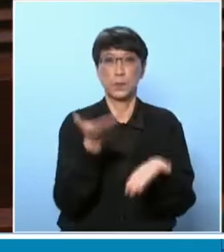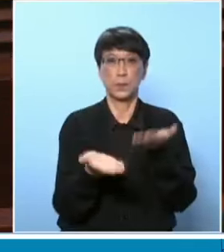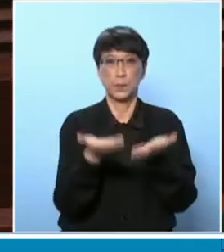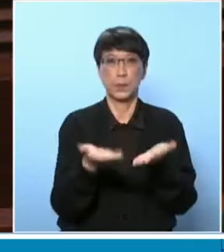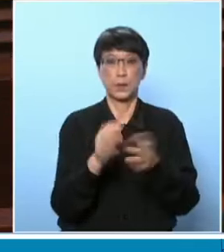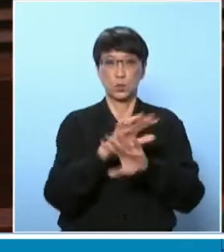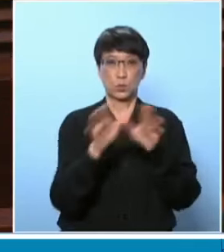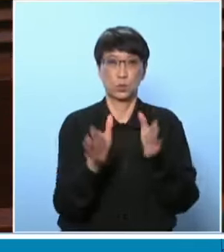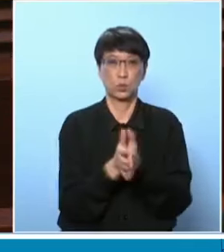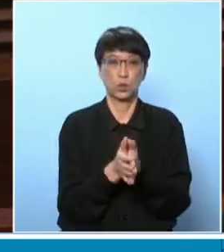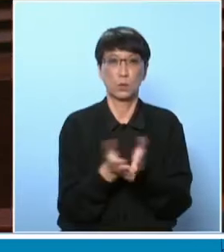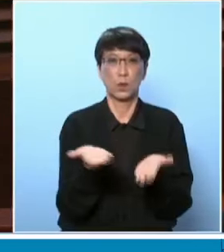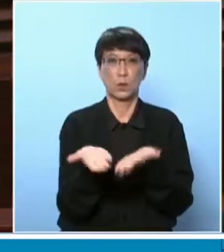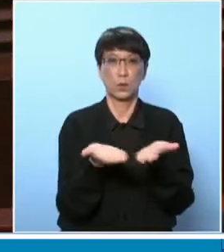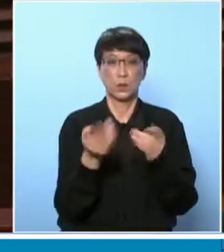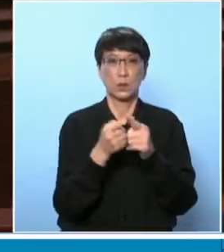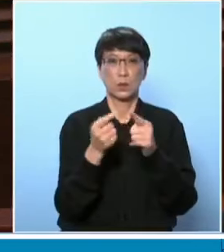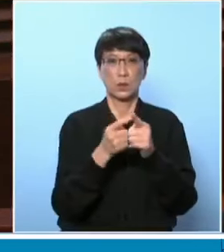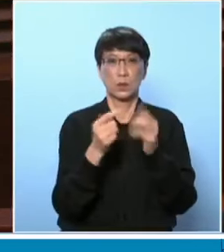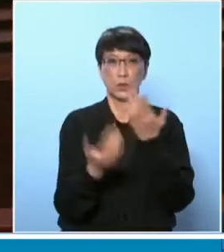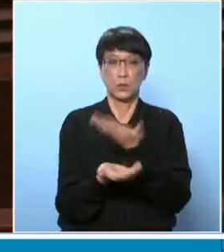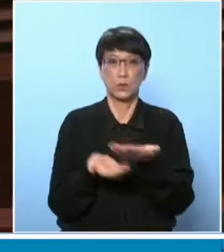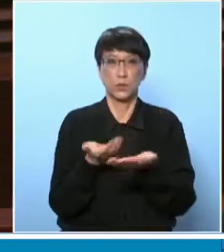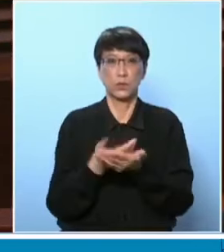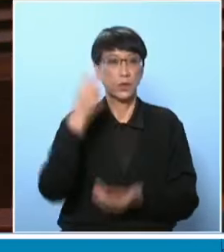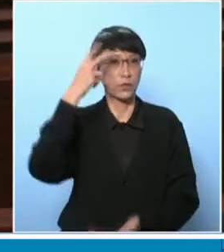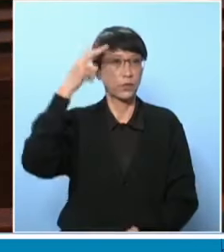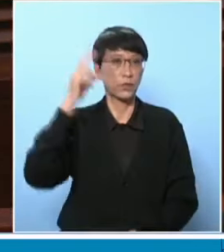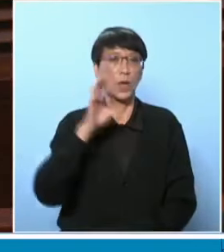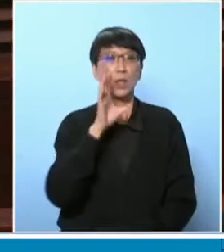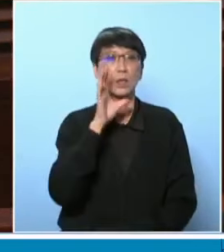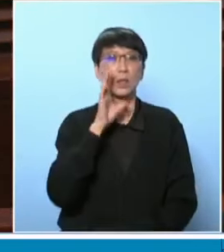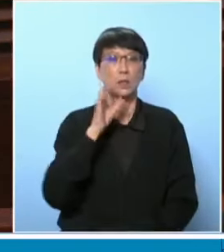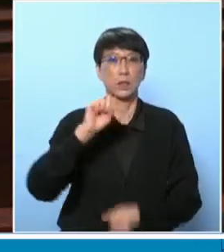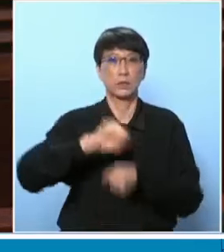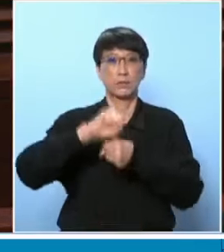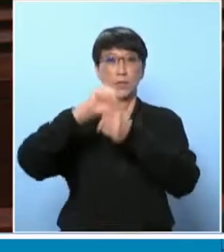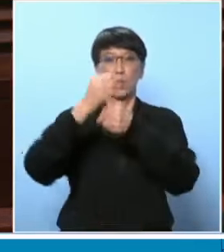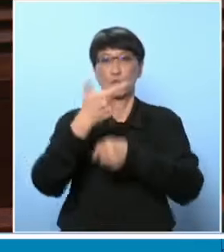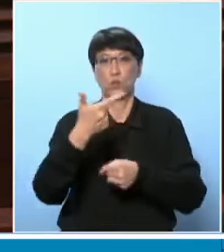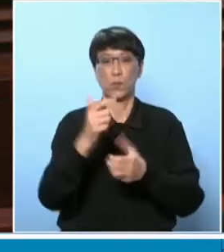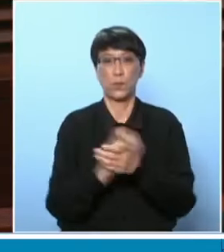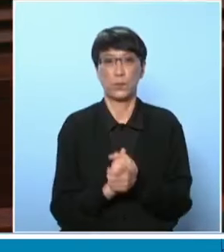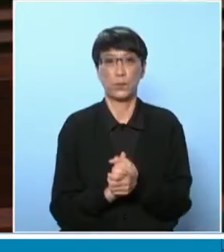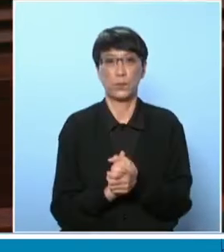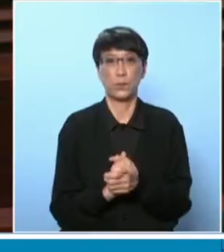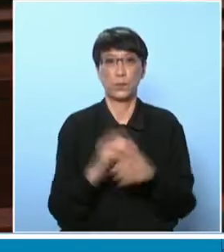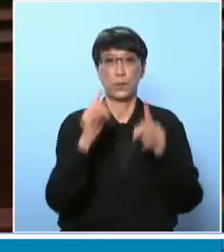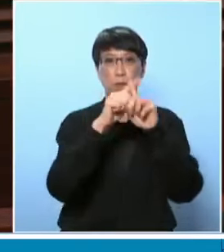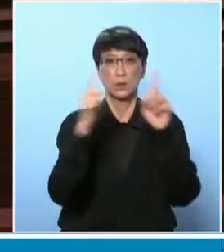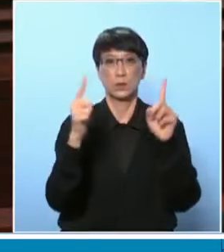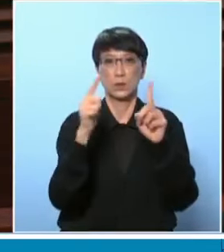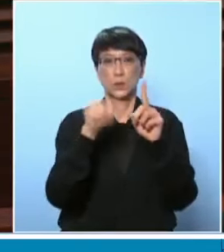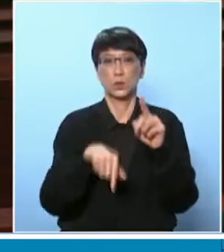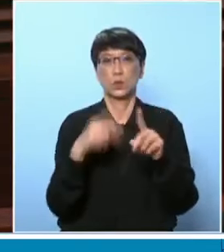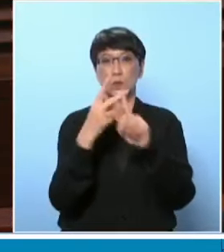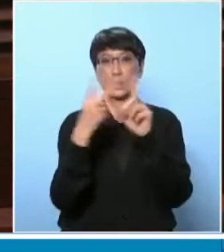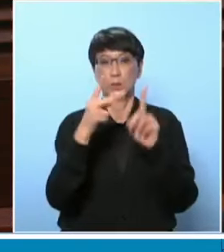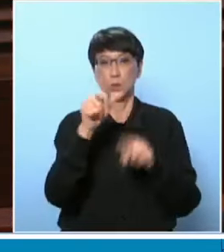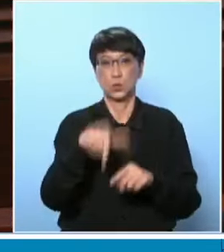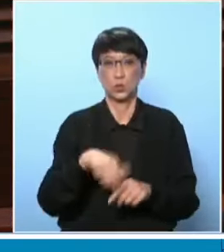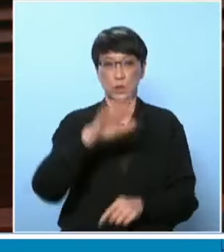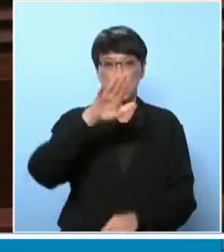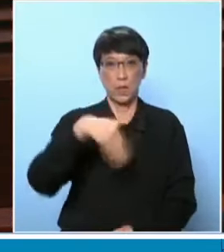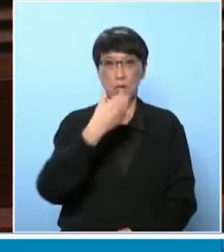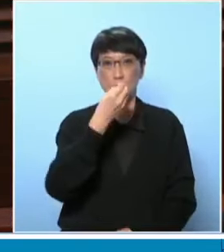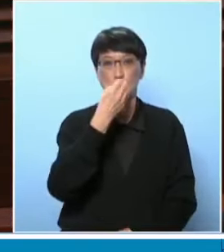期整體旅客復甦的情況。當中菲律賓和泰國的旅客增幅十分顯著，11月、11月和12月的訪港旅